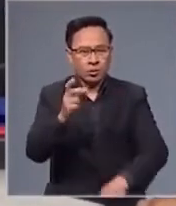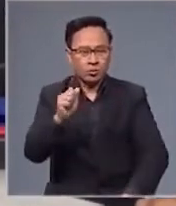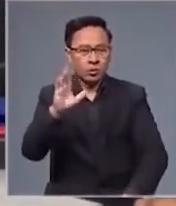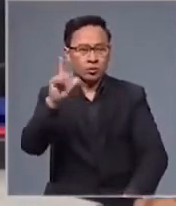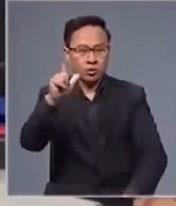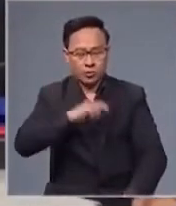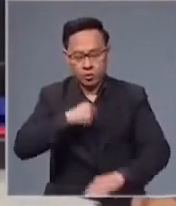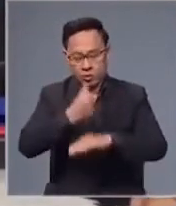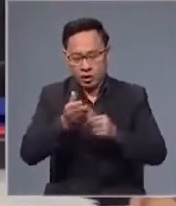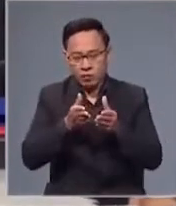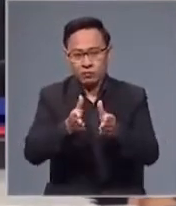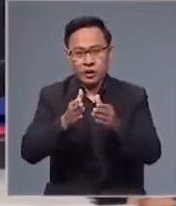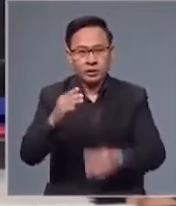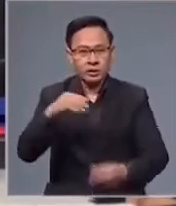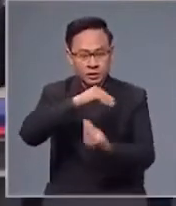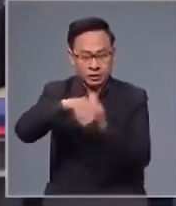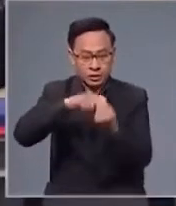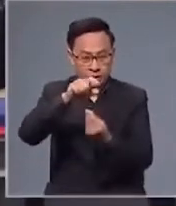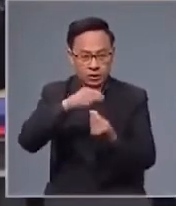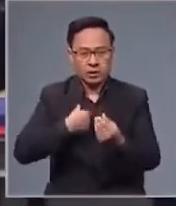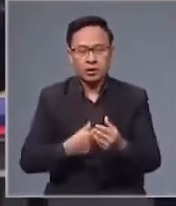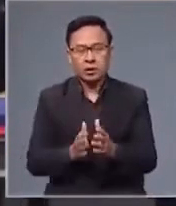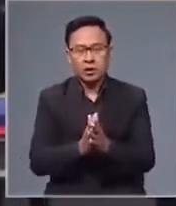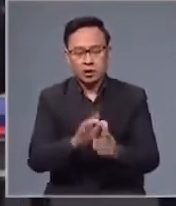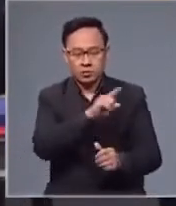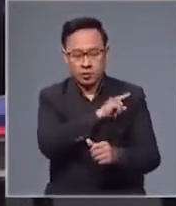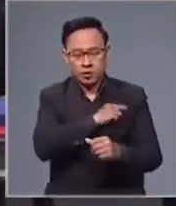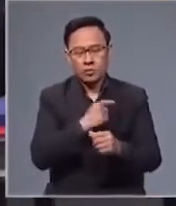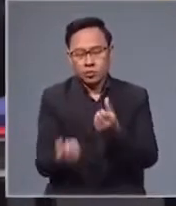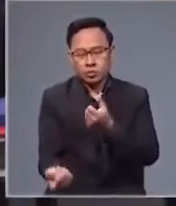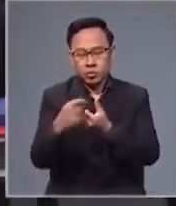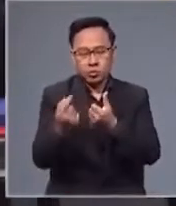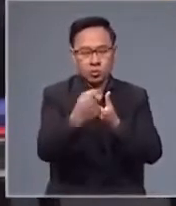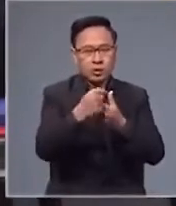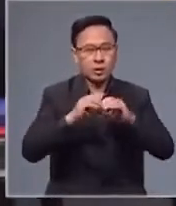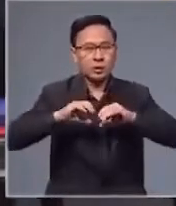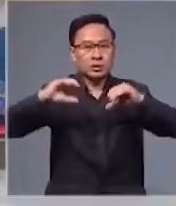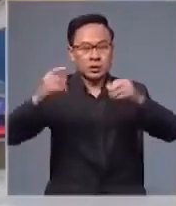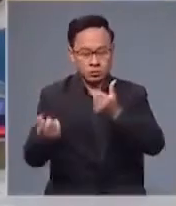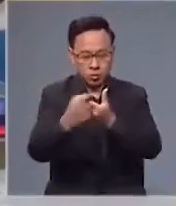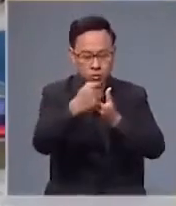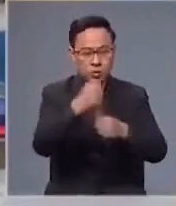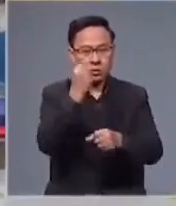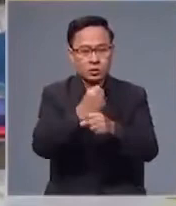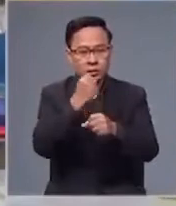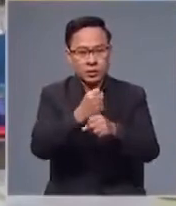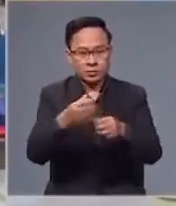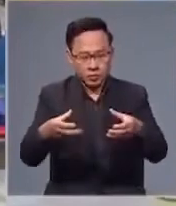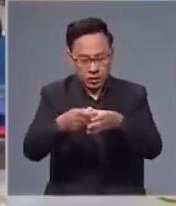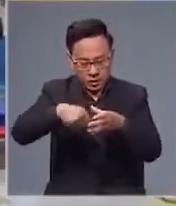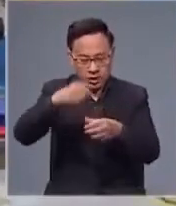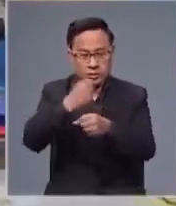หน้าฝ่ายเศรษฐกิจและมีส่วนราชการในความรับผิดชอบเพื่อช่วยเหลือในการแก้ไขปัญหาและผลักดัน